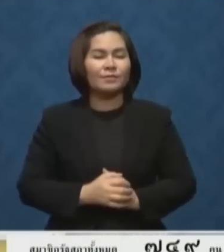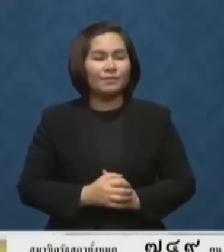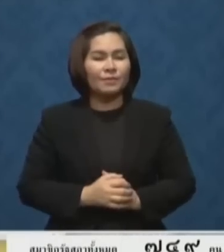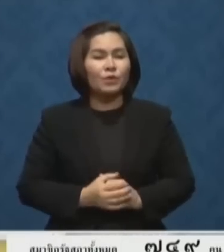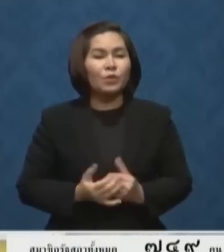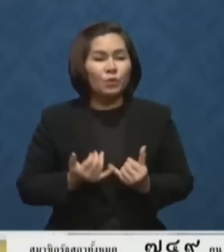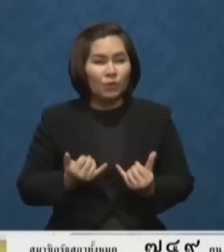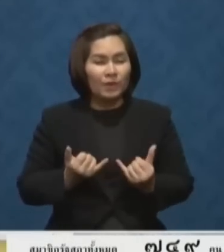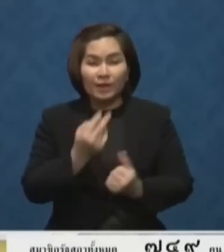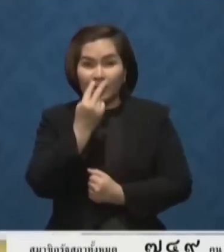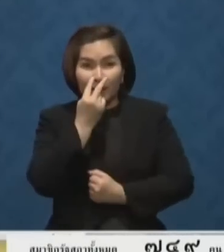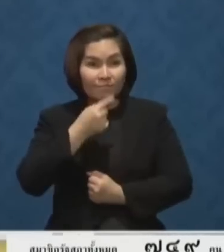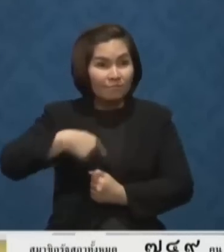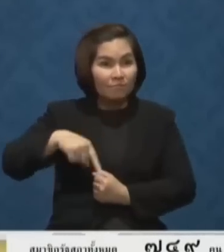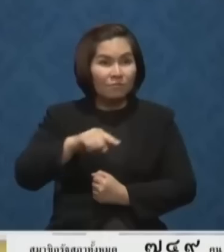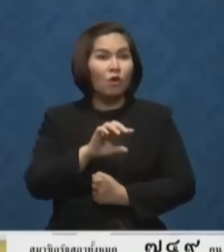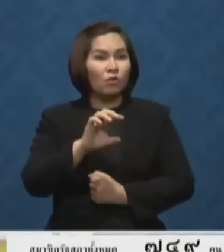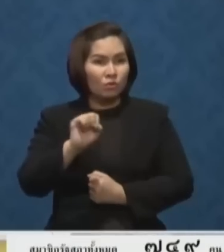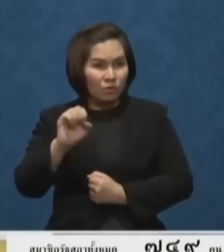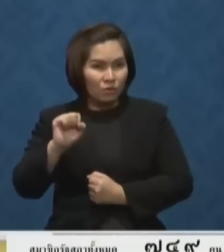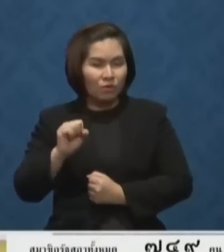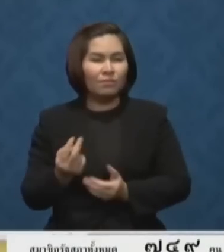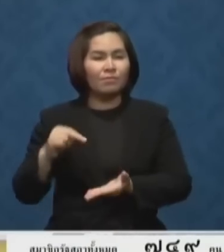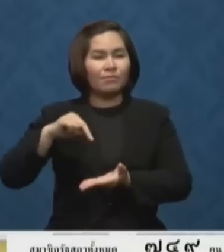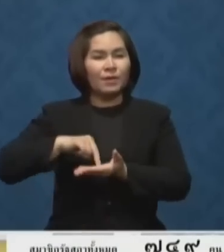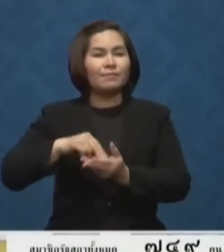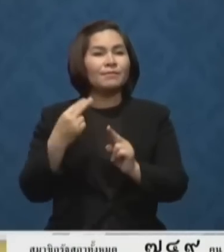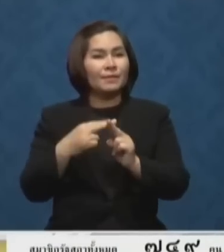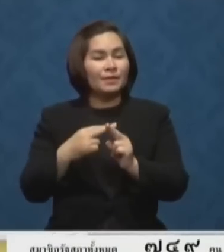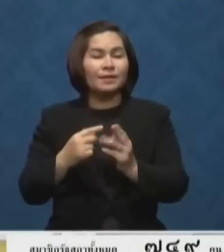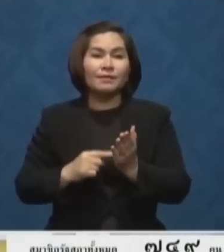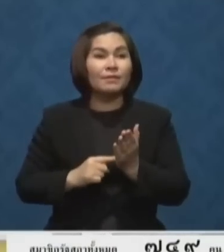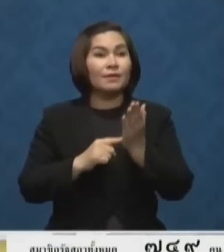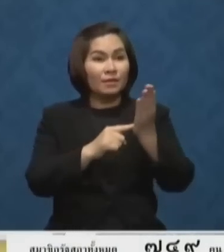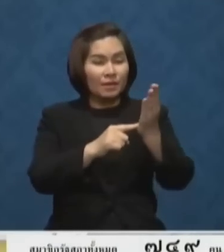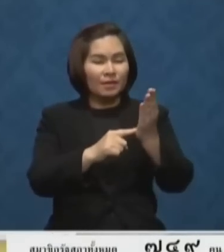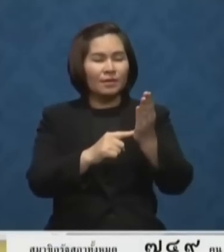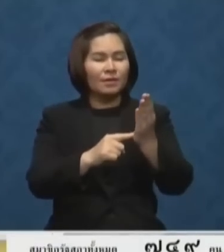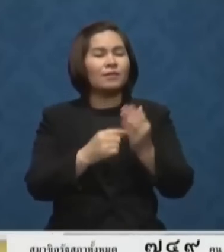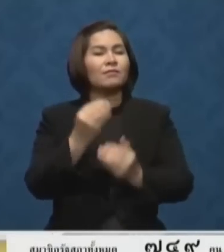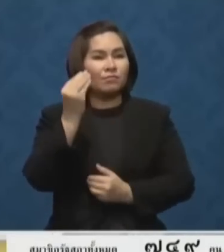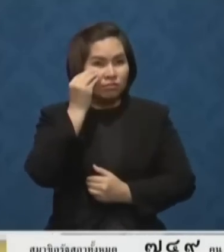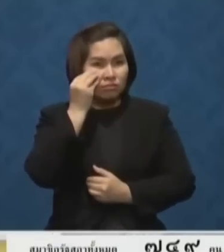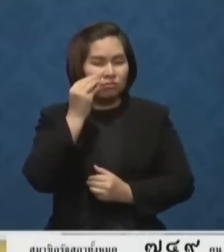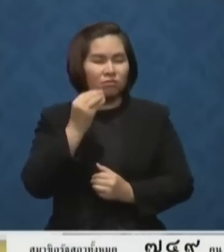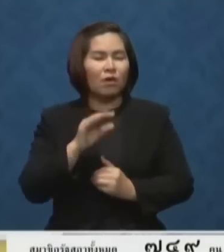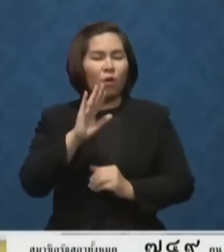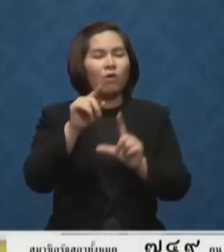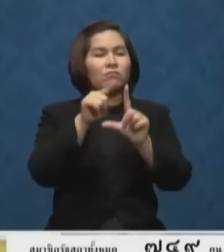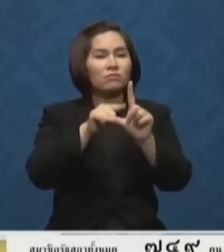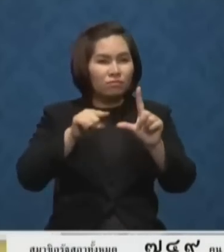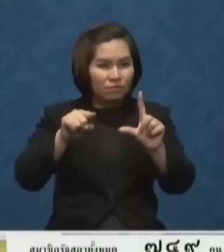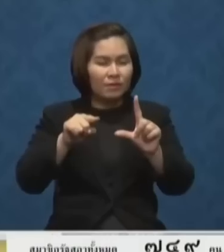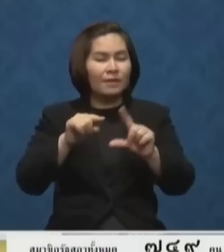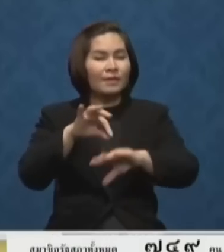ได้เหเพื่อนสมาชิกลุกขนมาเสนอนะครับ นายพิธาหรมเจอเหอนรัฐจากพักเก้าไ่